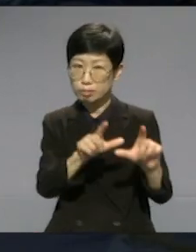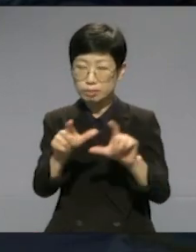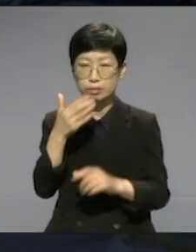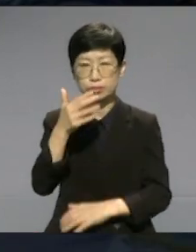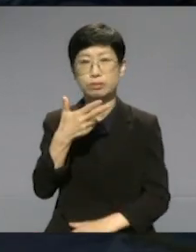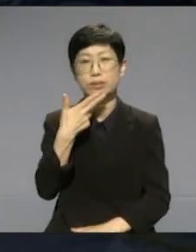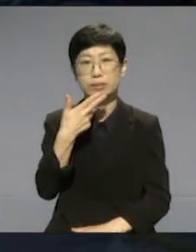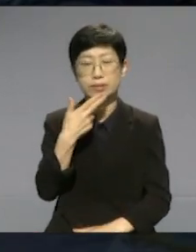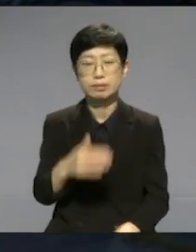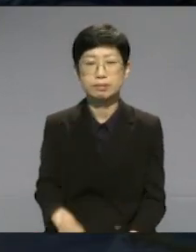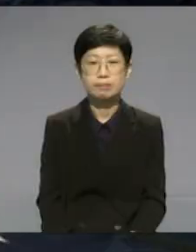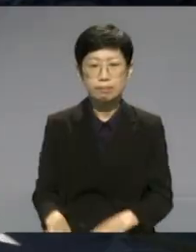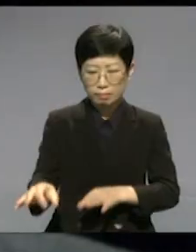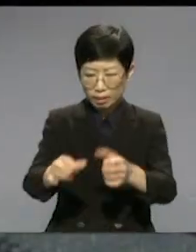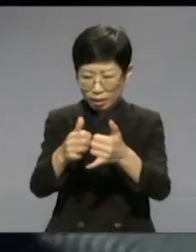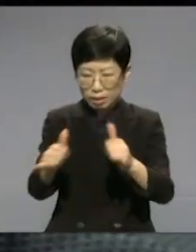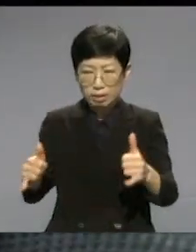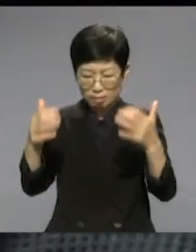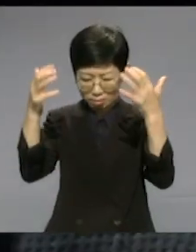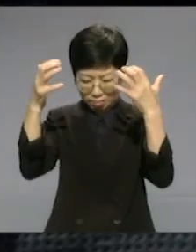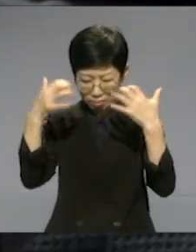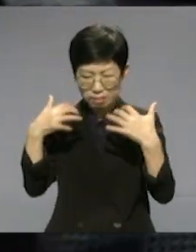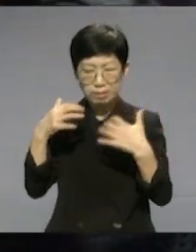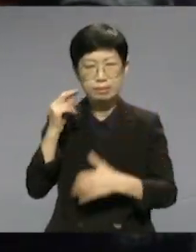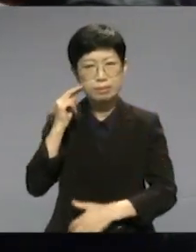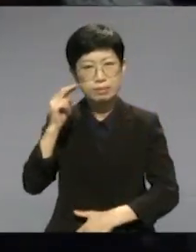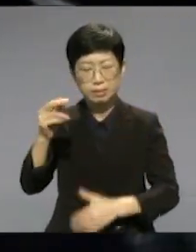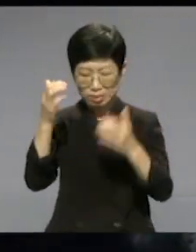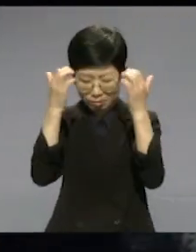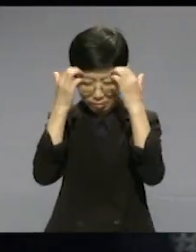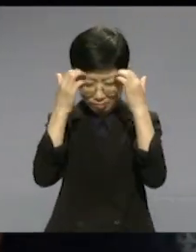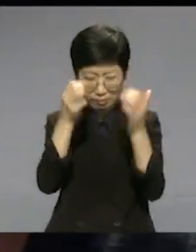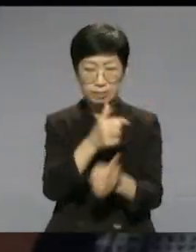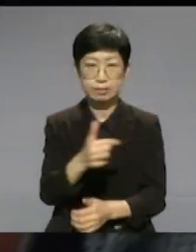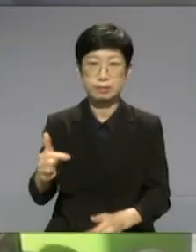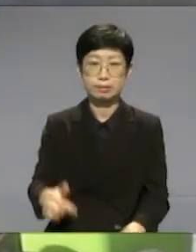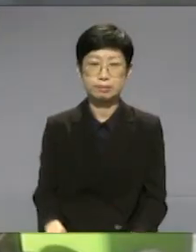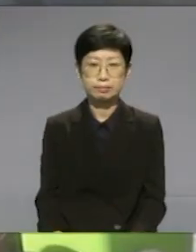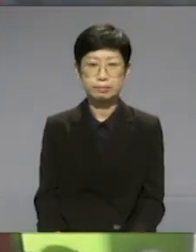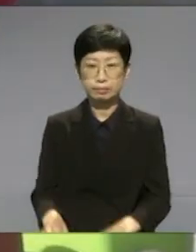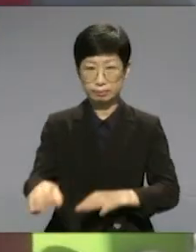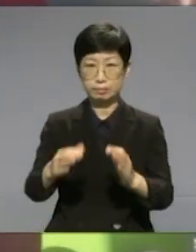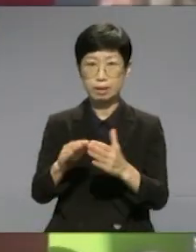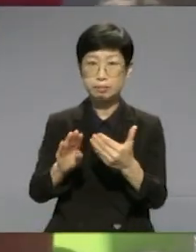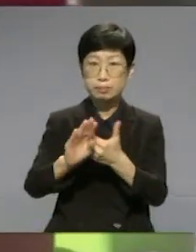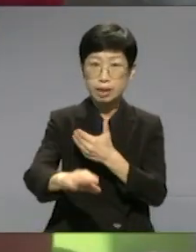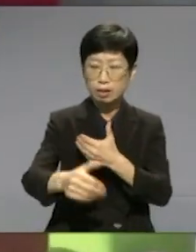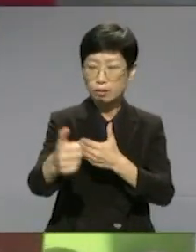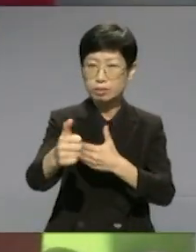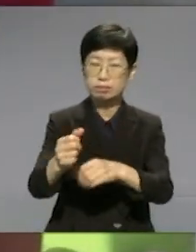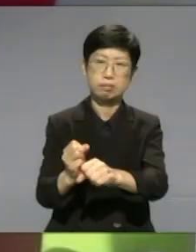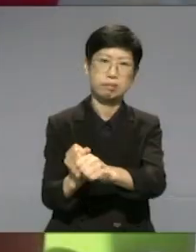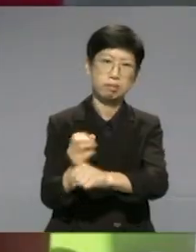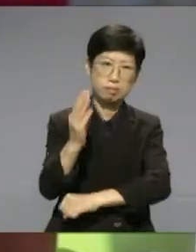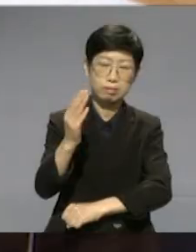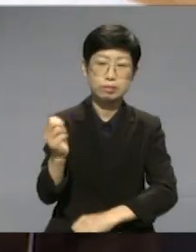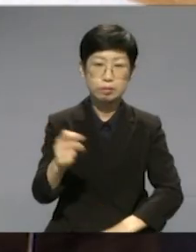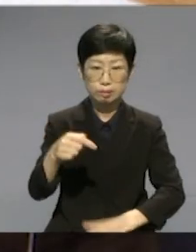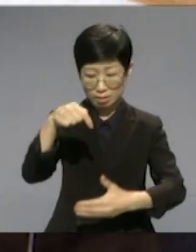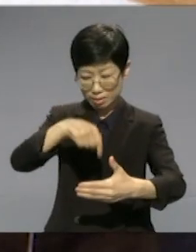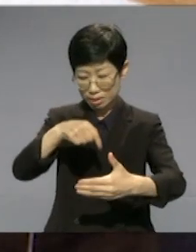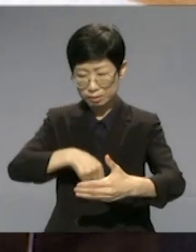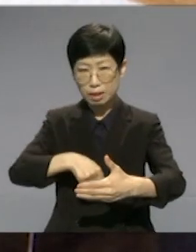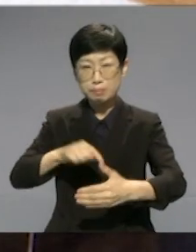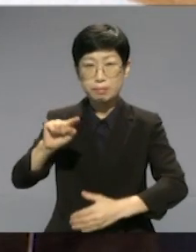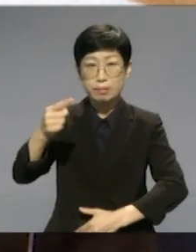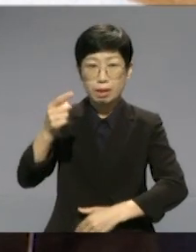소규모 상인들도 불볕더위가 고통스럽기는 마찬가지입니다. 가게 밖은 섭씨 50도의 폭염이, 가게 안에는